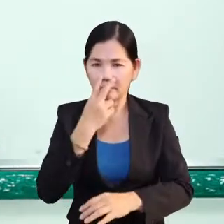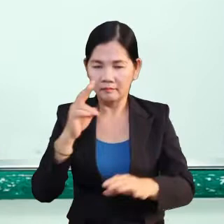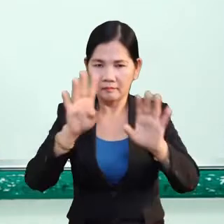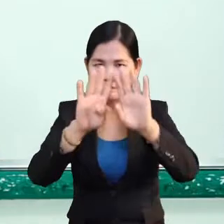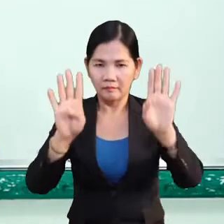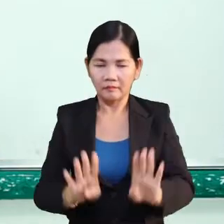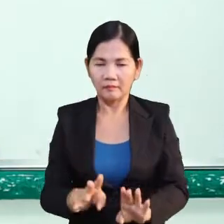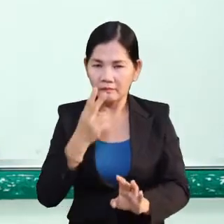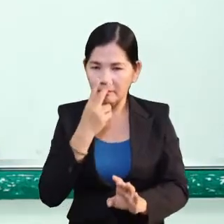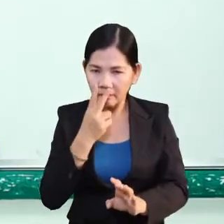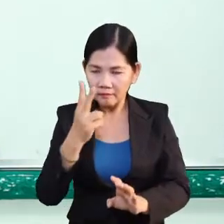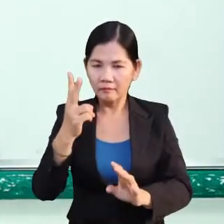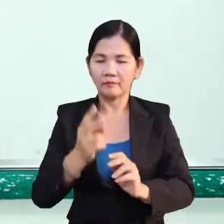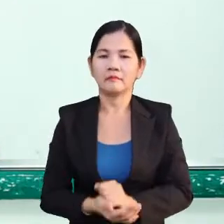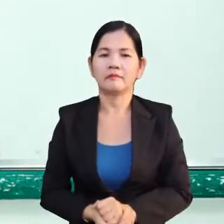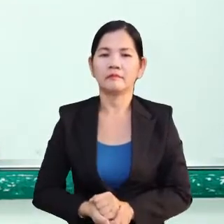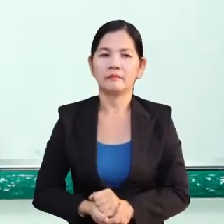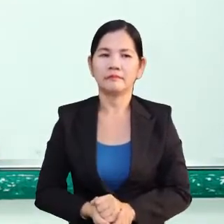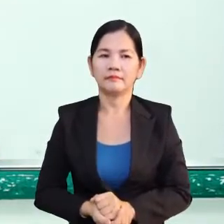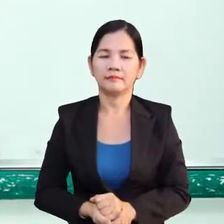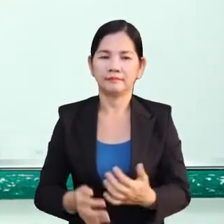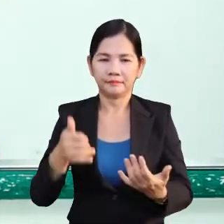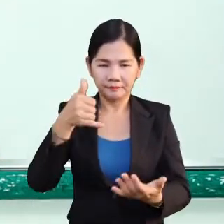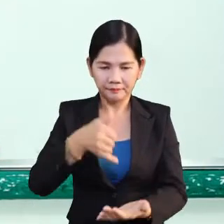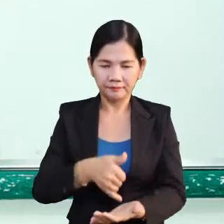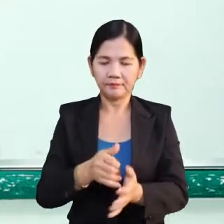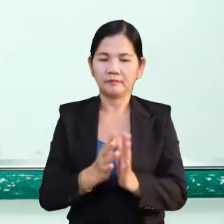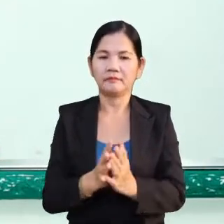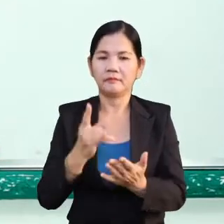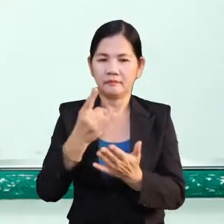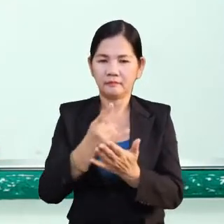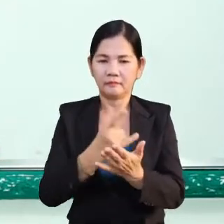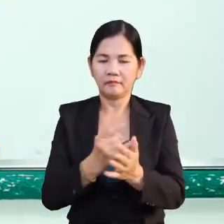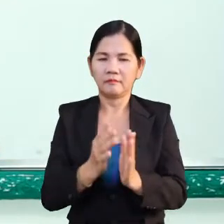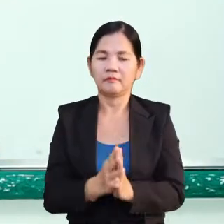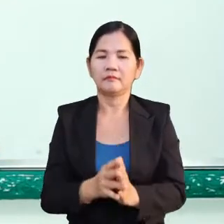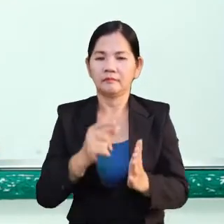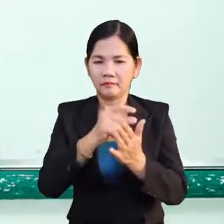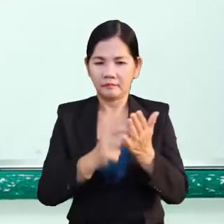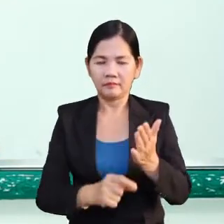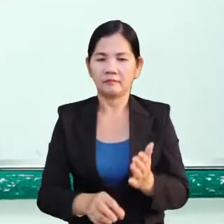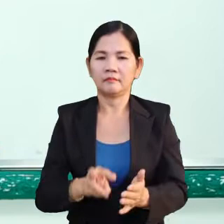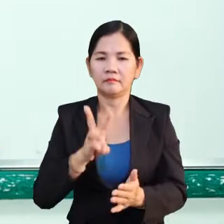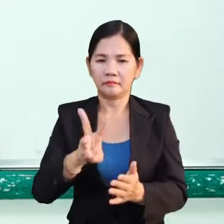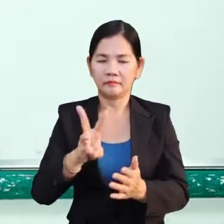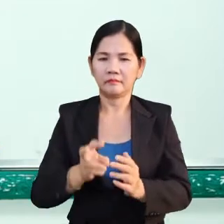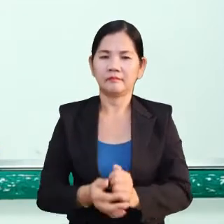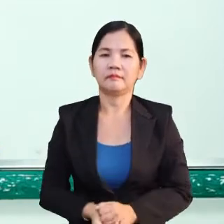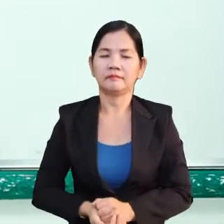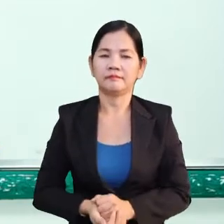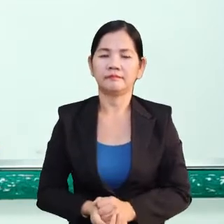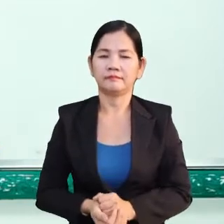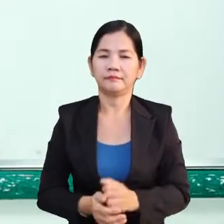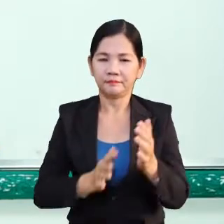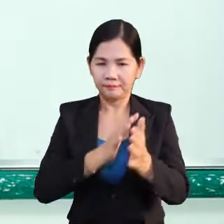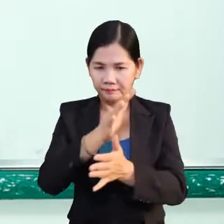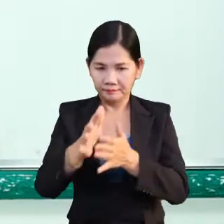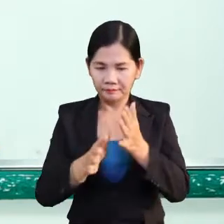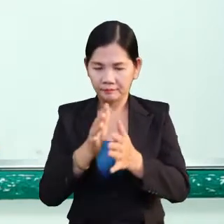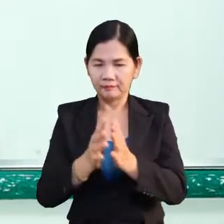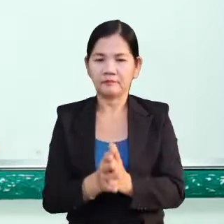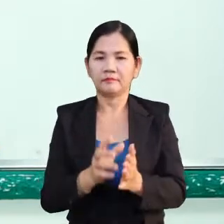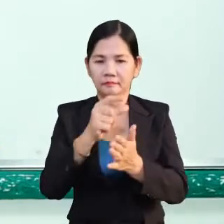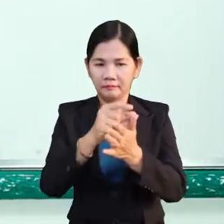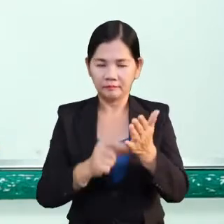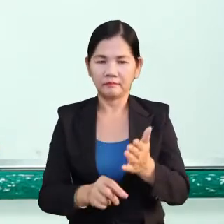ខៀនចាអញ្ចឹងថ្ងៃនេះក៏យើងរៀនមេរៀនចាជំពូក3កូនមើលទាំងអស់គ្នាកូនស្ដាប់អ្នកគ្រូអានជំ